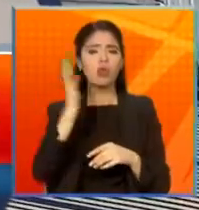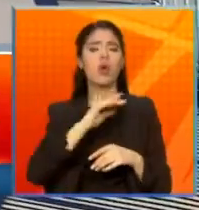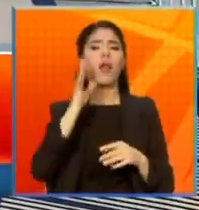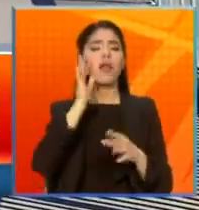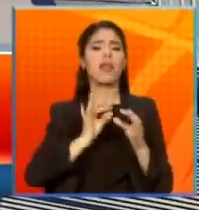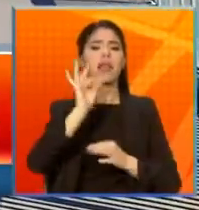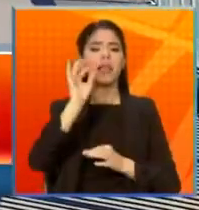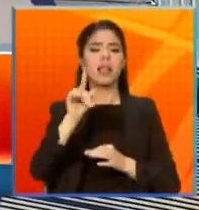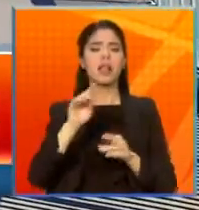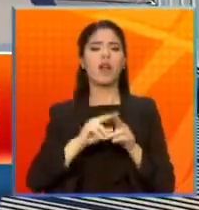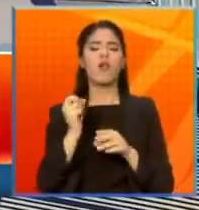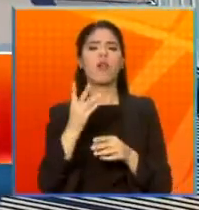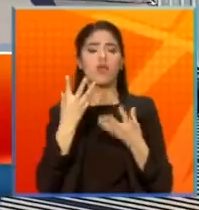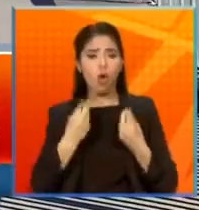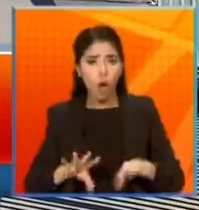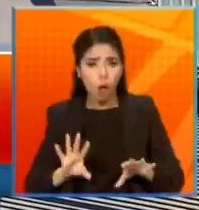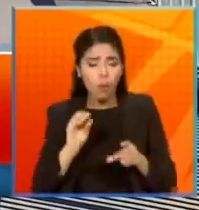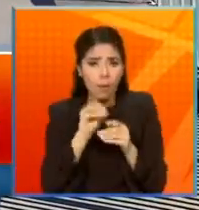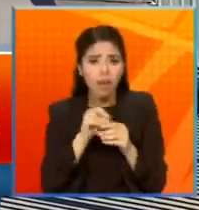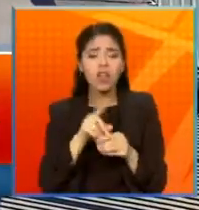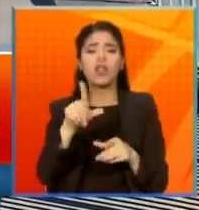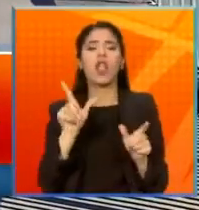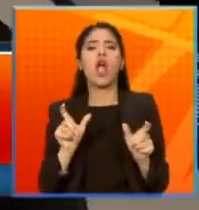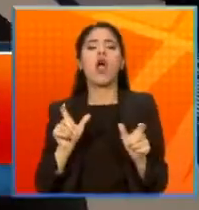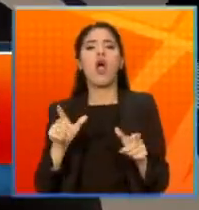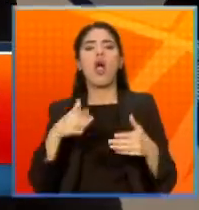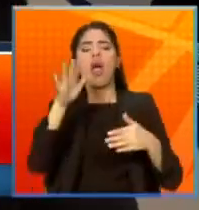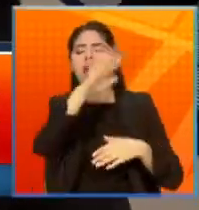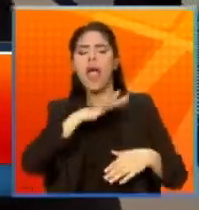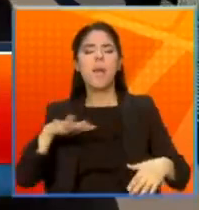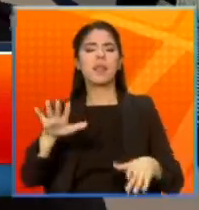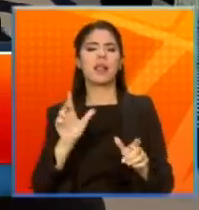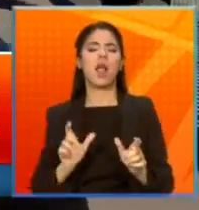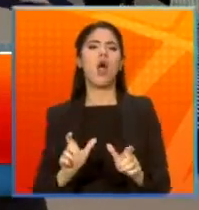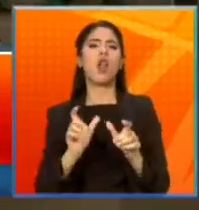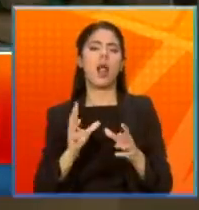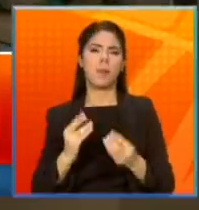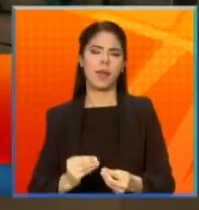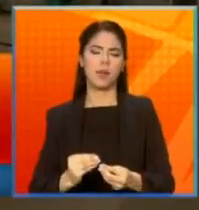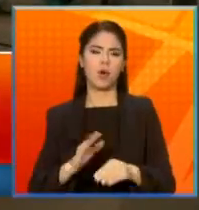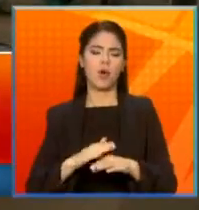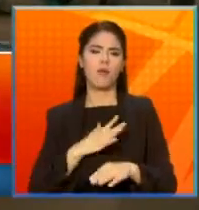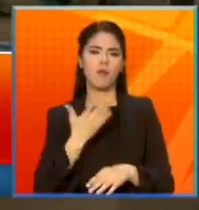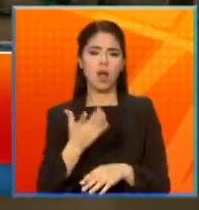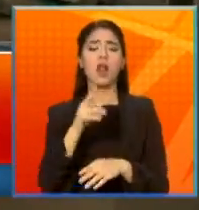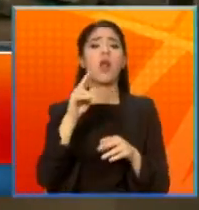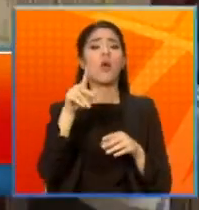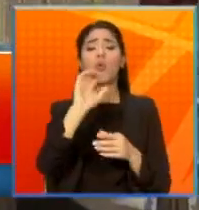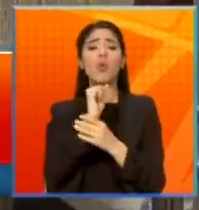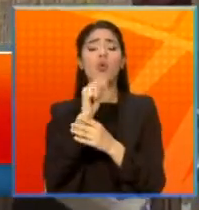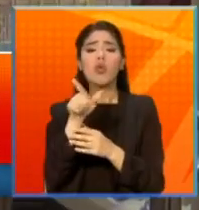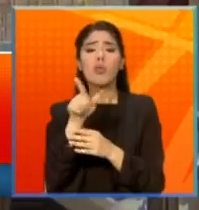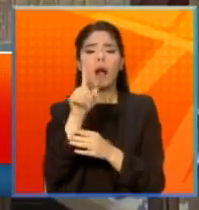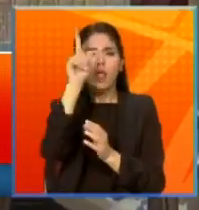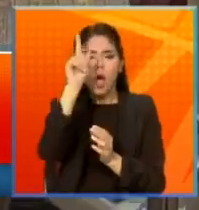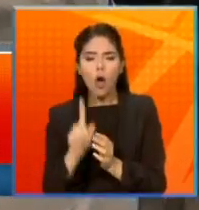insanlar o virüse yakalanmamak için artık birçok tedbir alıyorlar. Ne yapabileceğimiz konusunda bilgim yok açıkçası. Uzmanlara göre alınacak